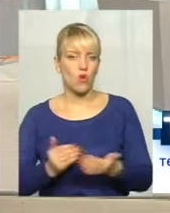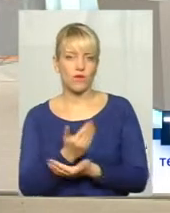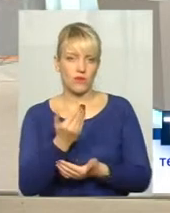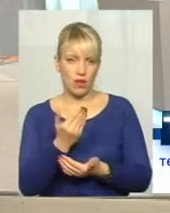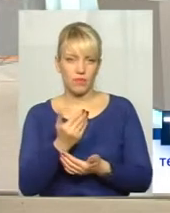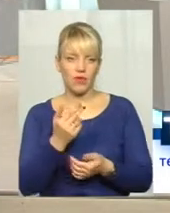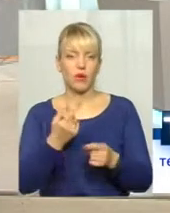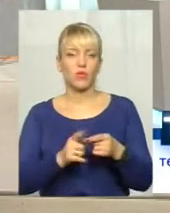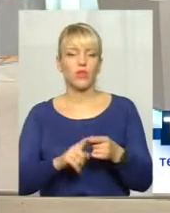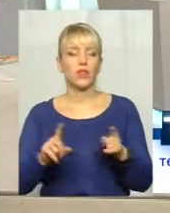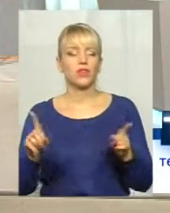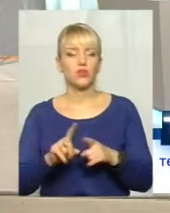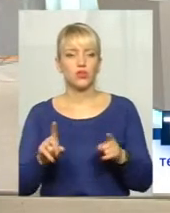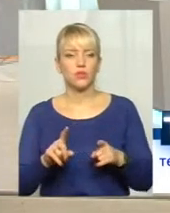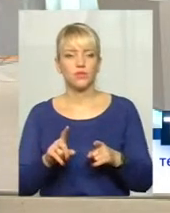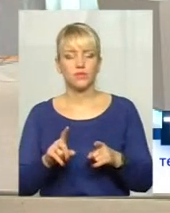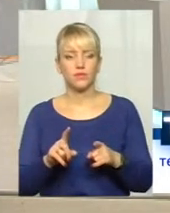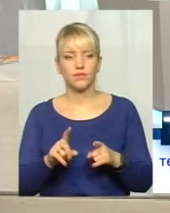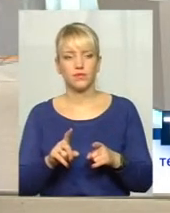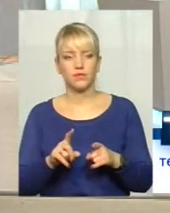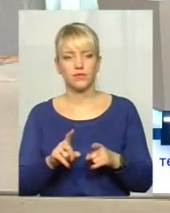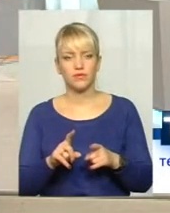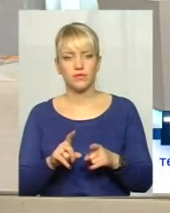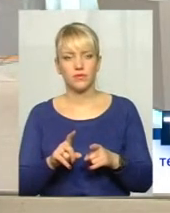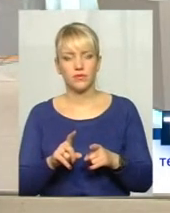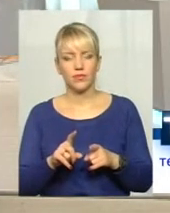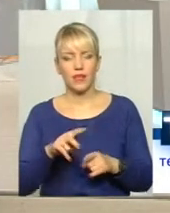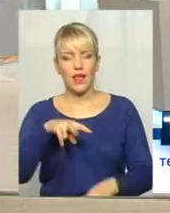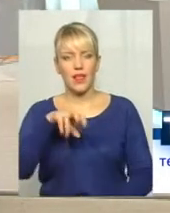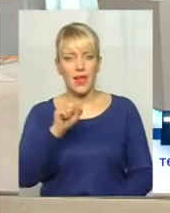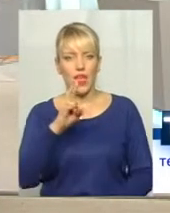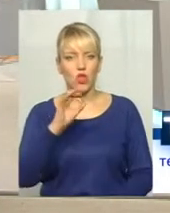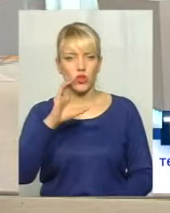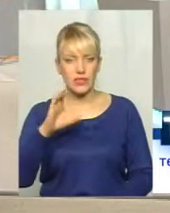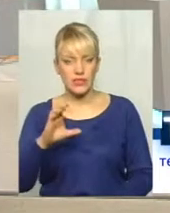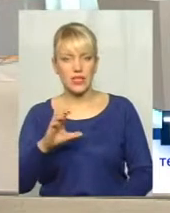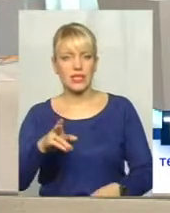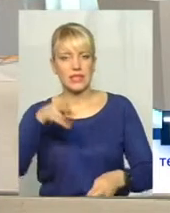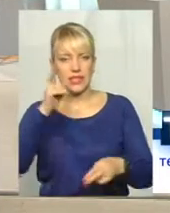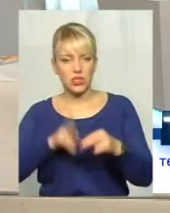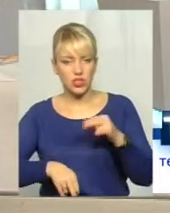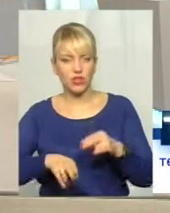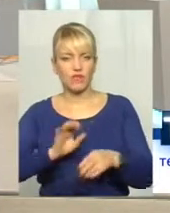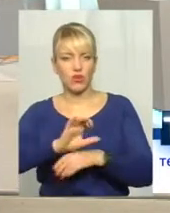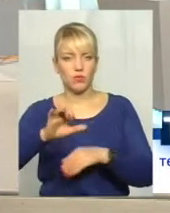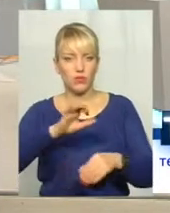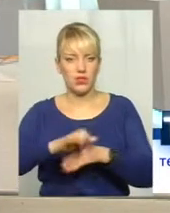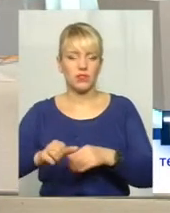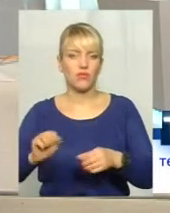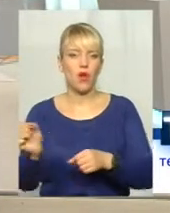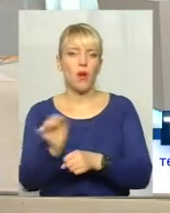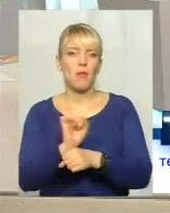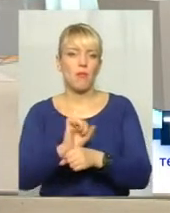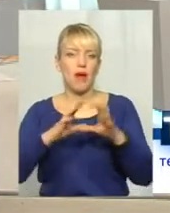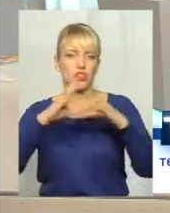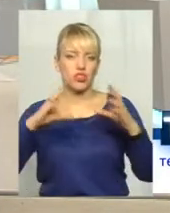те, що ДАО «Ланос», якщо я не помиляюсь, припинило виробництво саме «Ланосів». Ну, тому що невигідно, тому що ну, ми бачимо, скільки машин завезено,